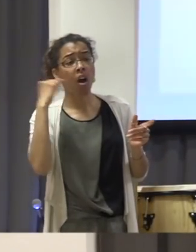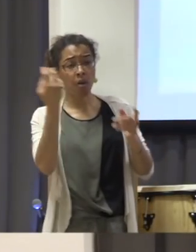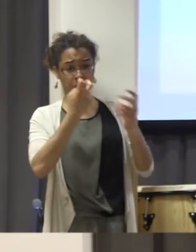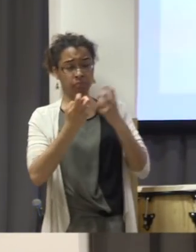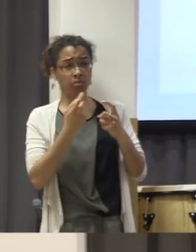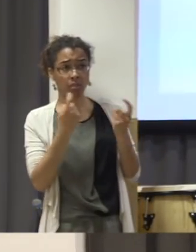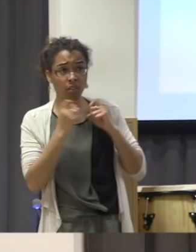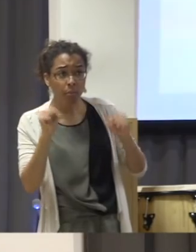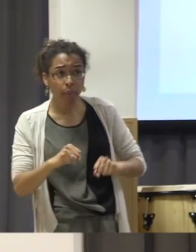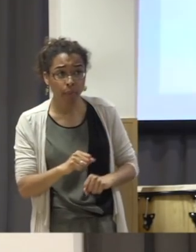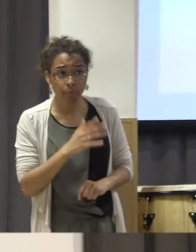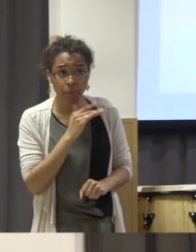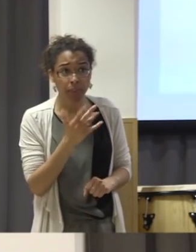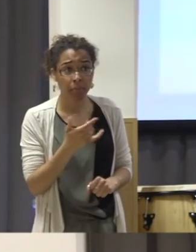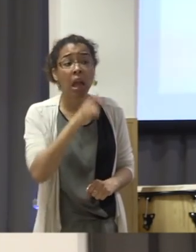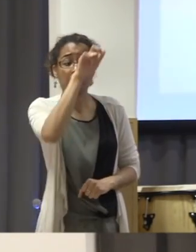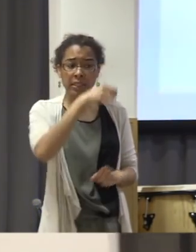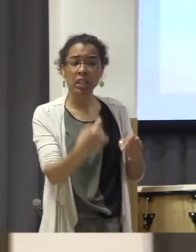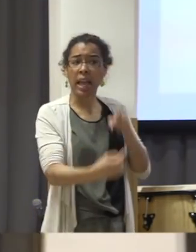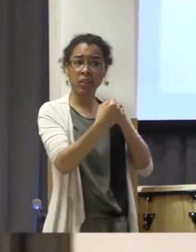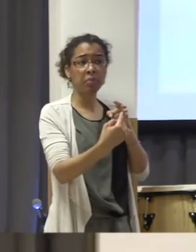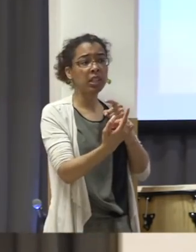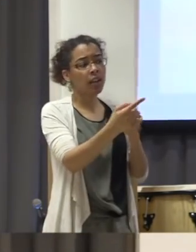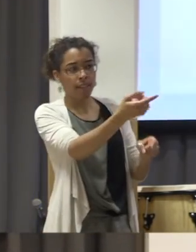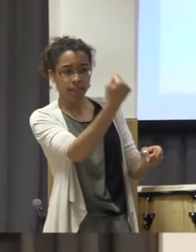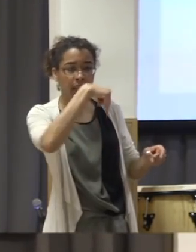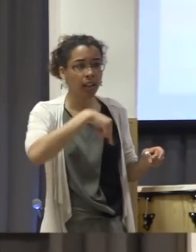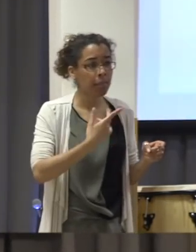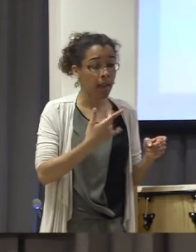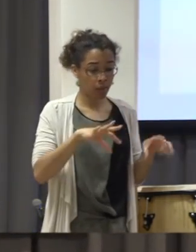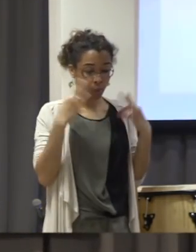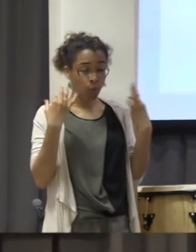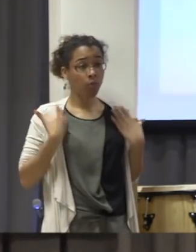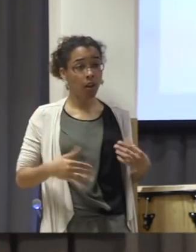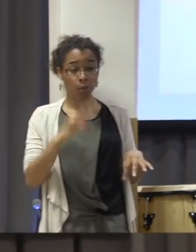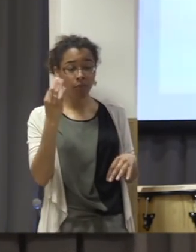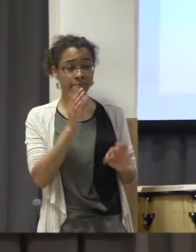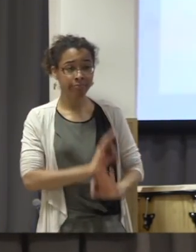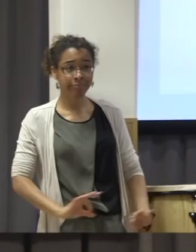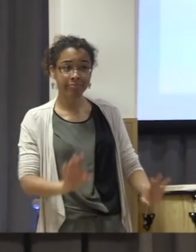dit, l'ennemi viendra, il ne me trouvera pas. Alléluia.